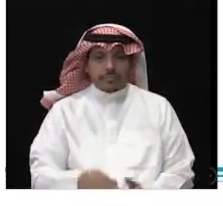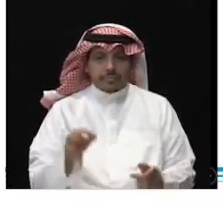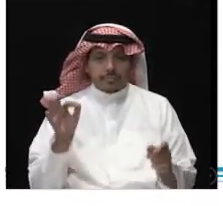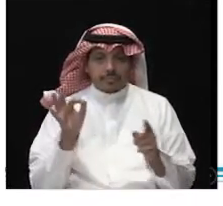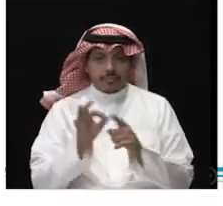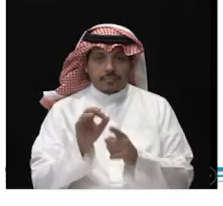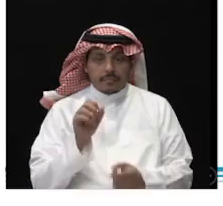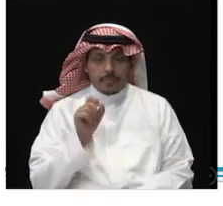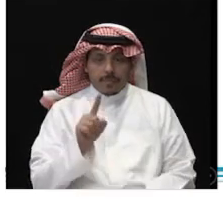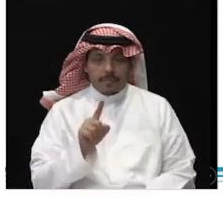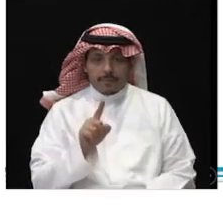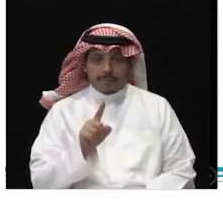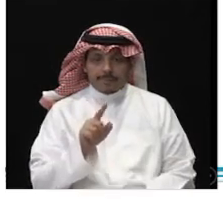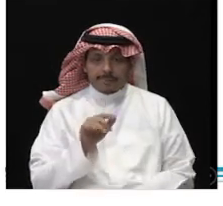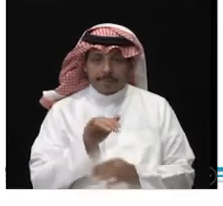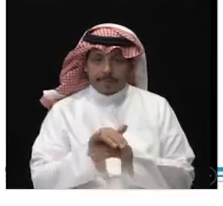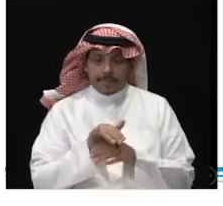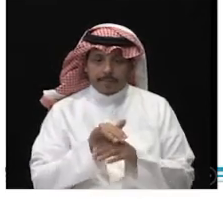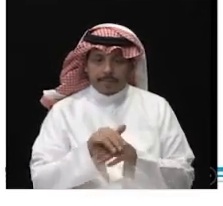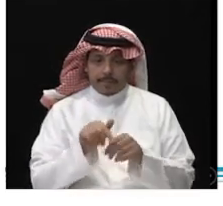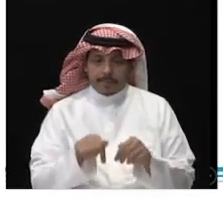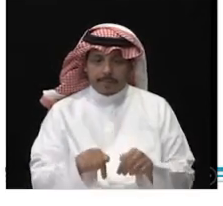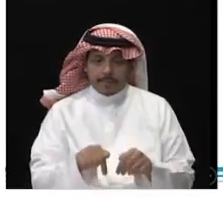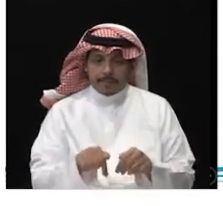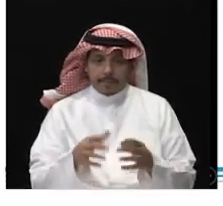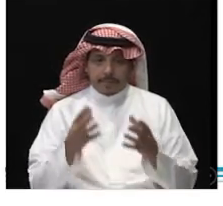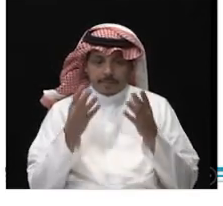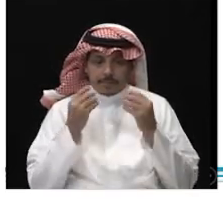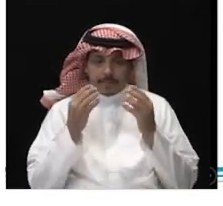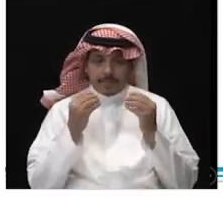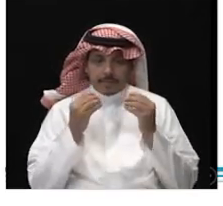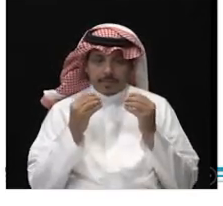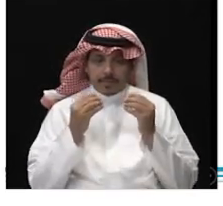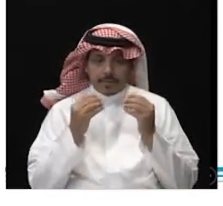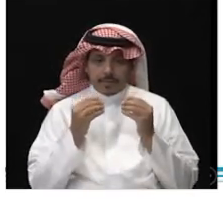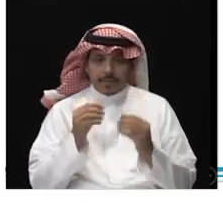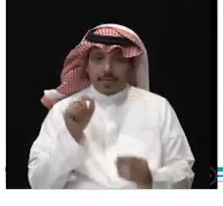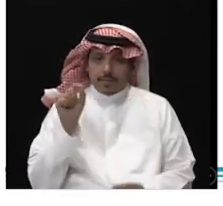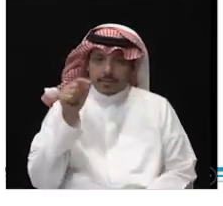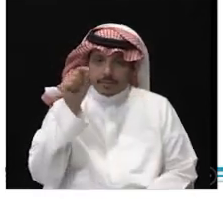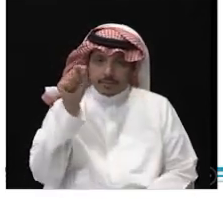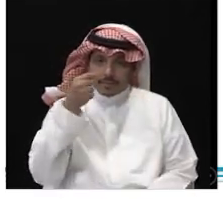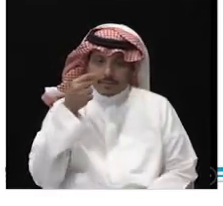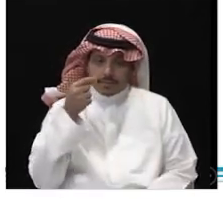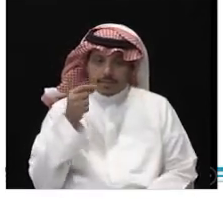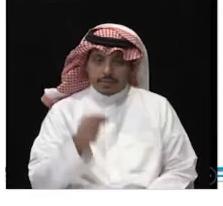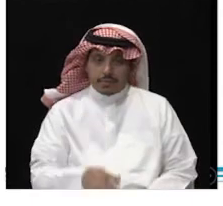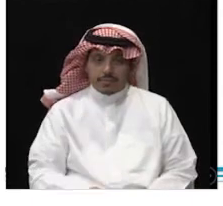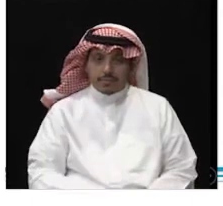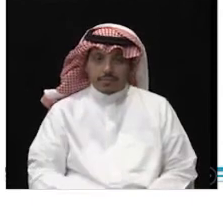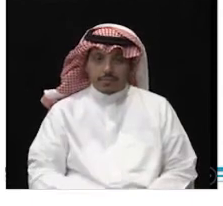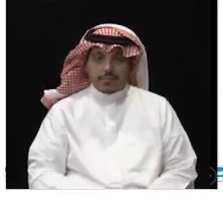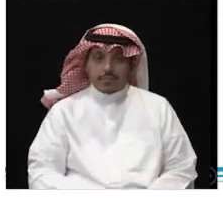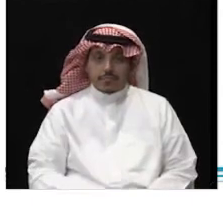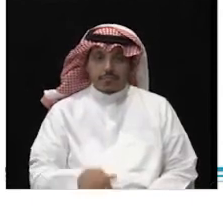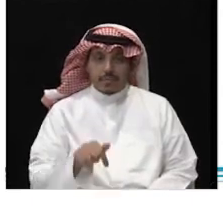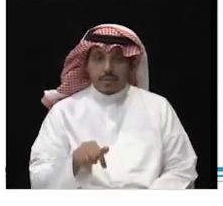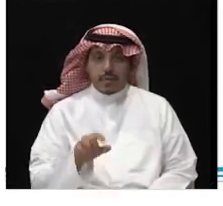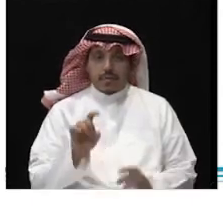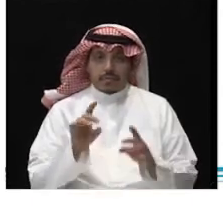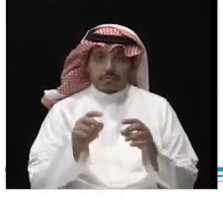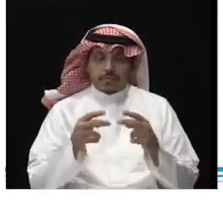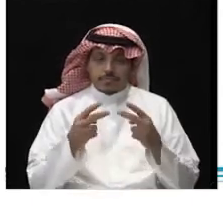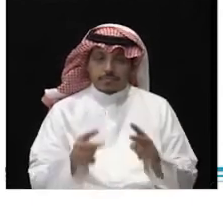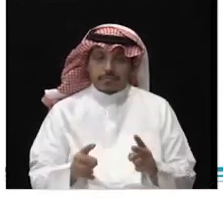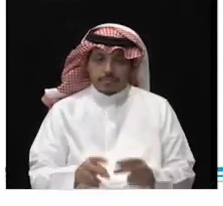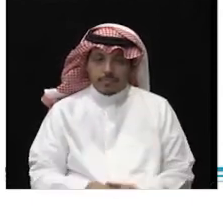الهدف الأول من أهداف دروس هذا اليوم هي التعرف على التنوين، وهي مهارة جديدة سأشرحها لكم اليوم بإذن الله